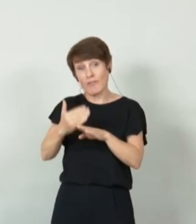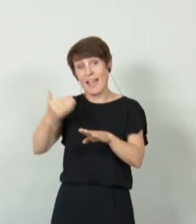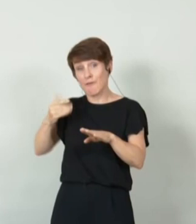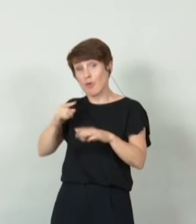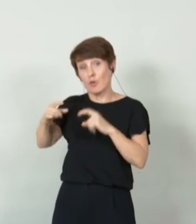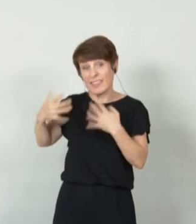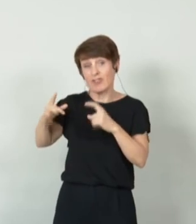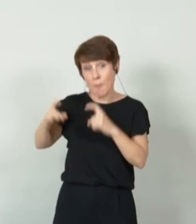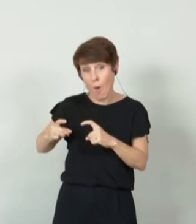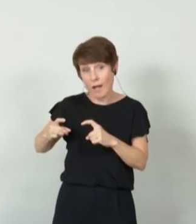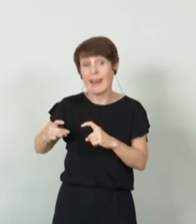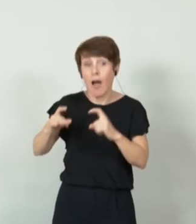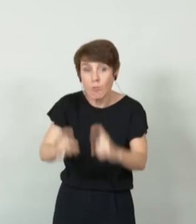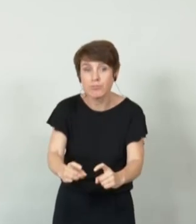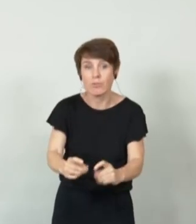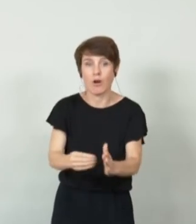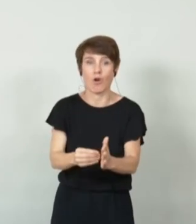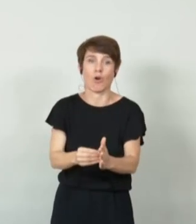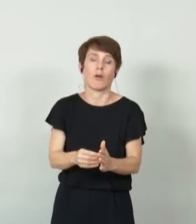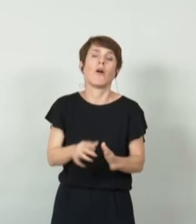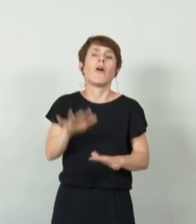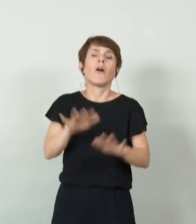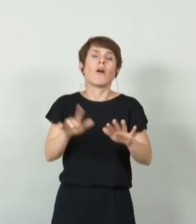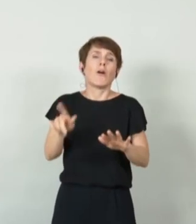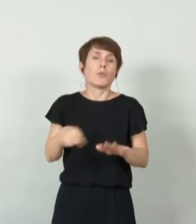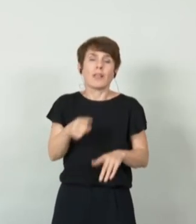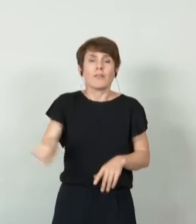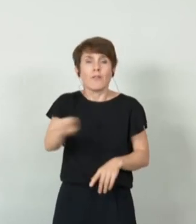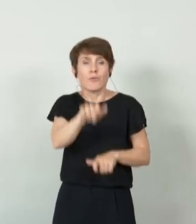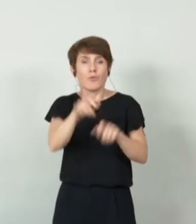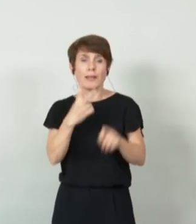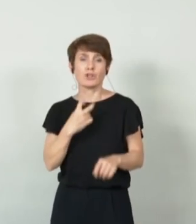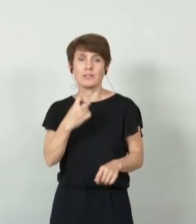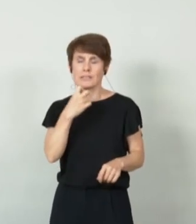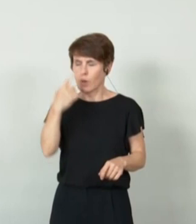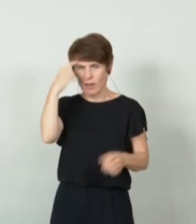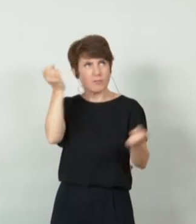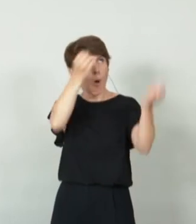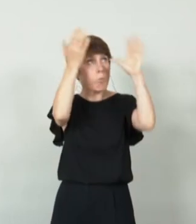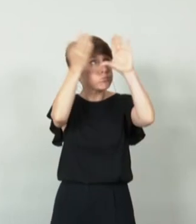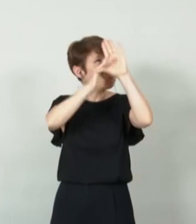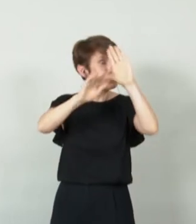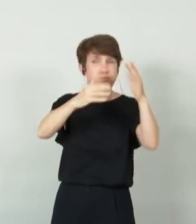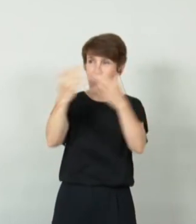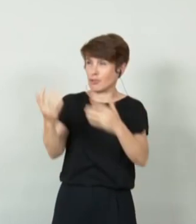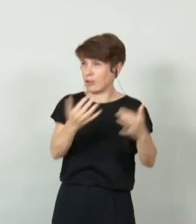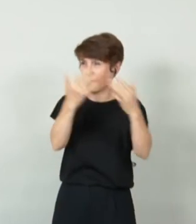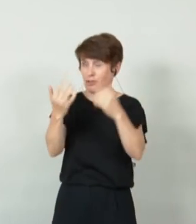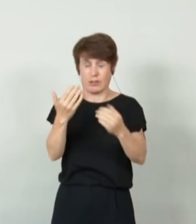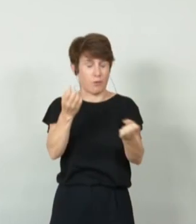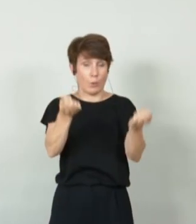ce ne sont peut-être que des gros chiffres certainement très abstraits pour nombre de nos concitoyens voire même pour certains dans cette pièce